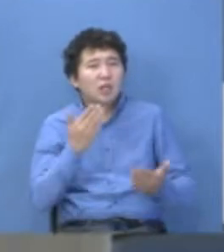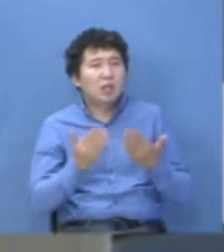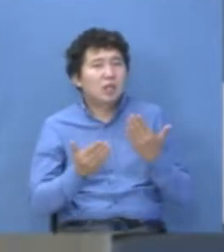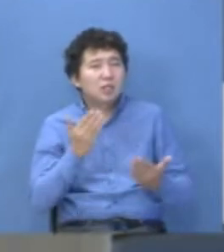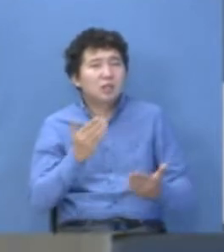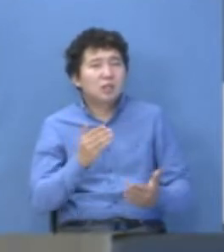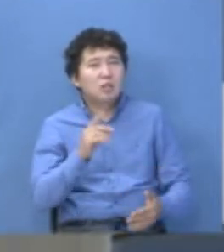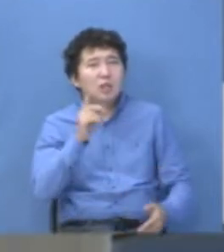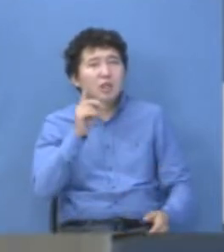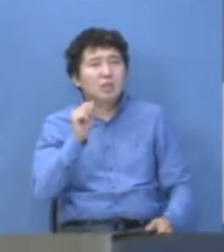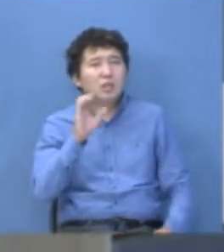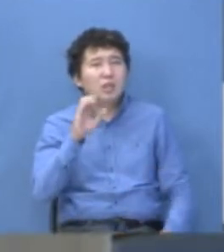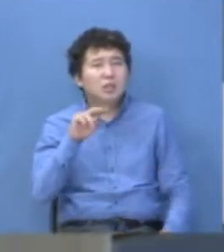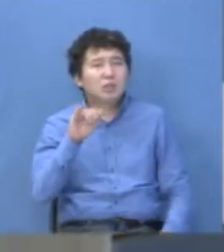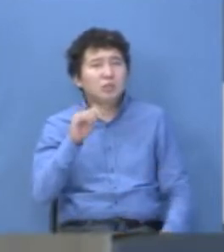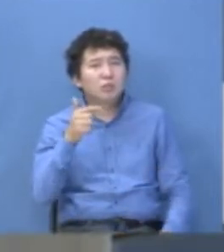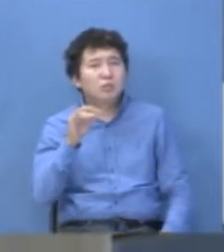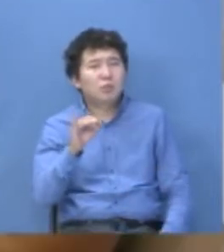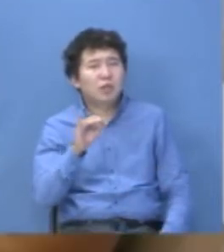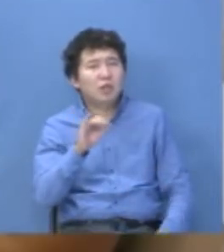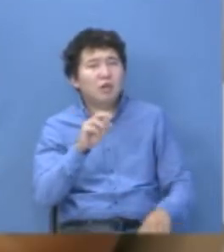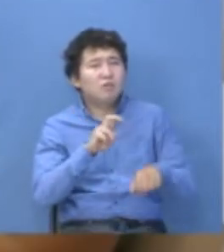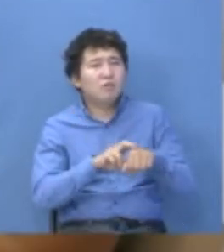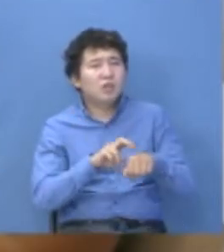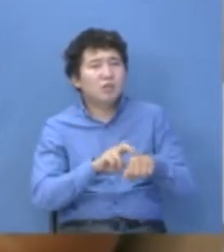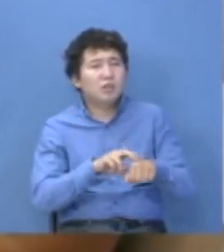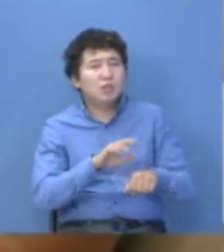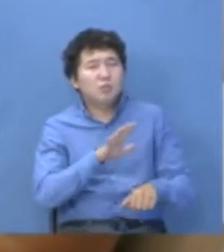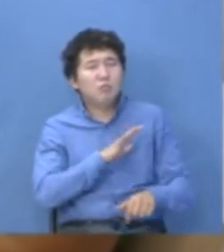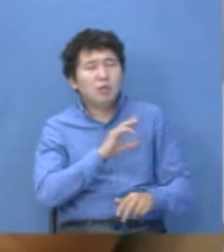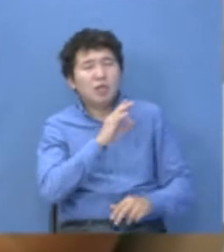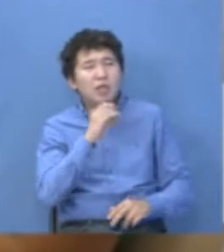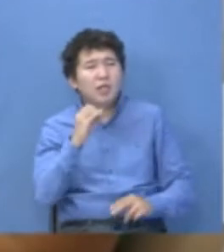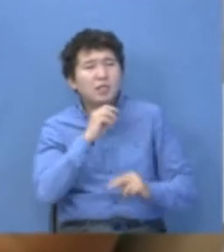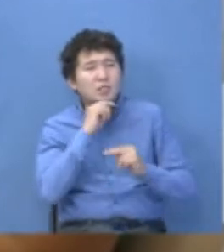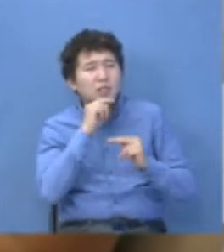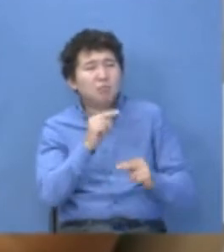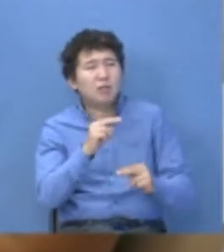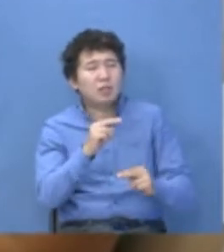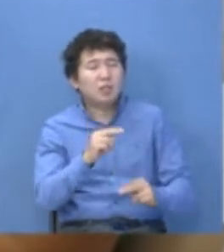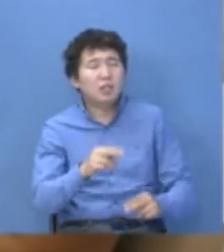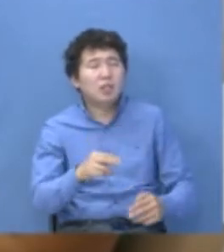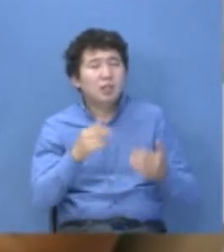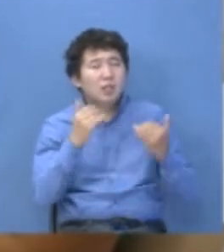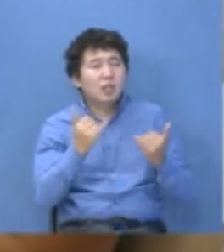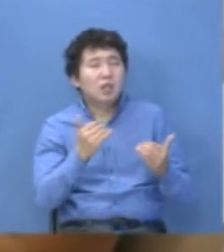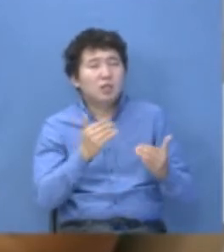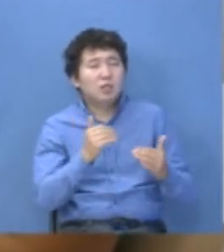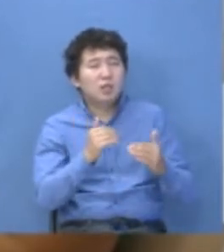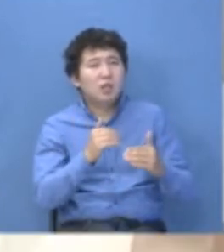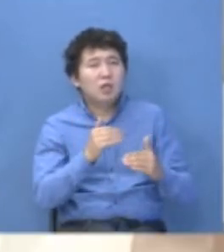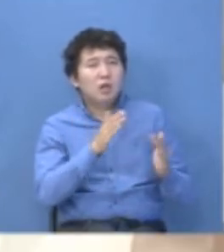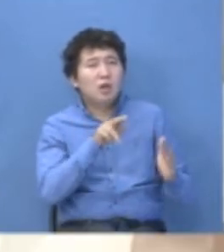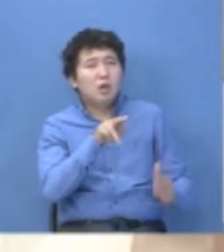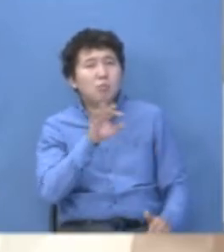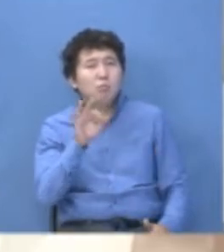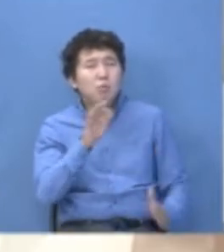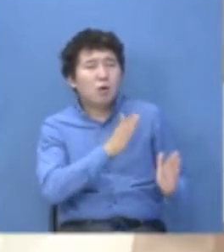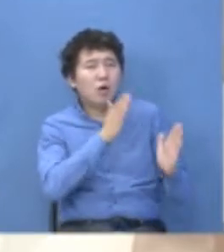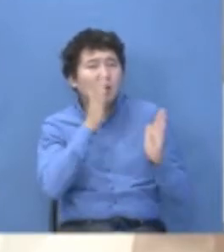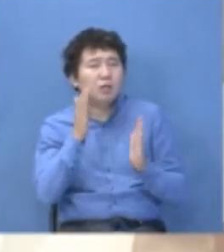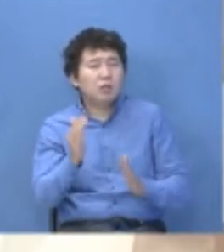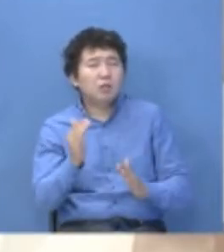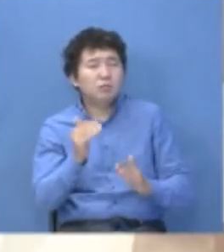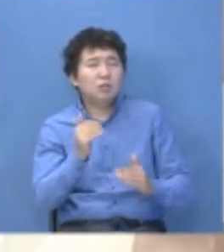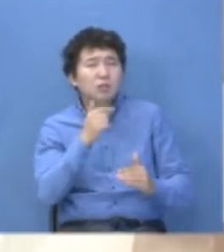заслуги врачей оставались незамеченными. К счастью, в Казахстане полным ходом идет поэтапное повышение заработной платы медицинских